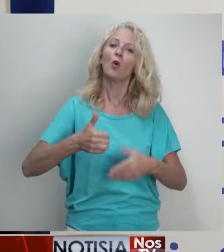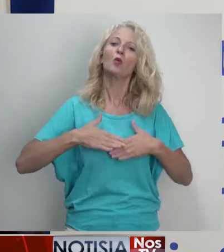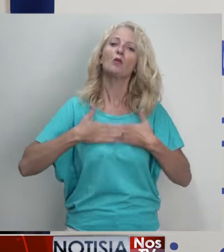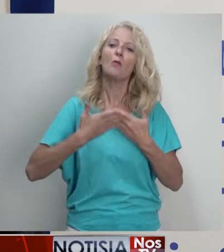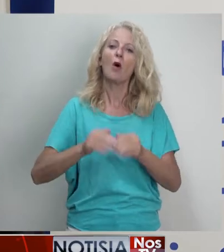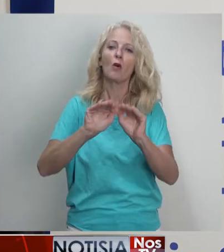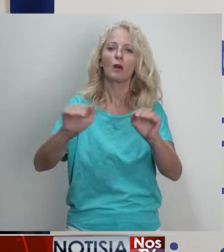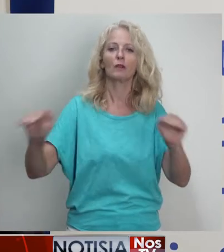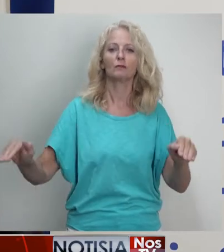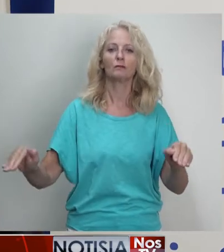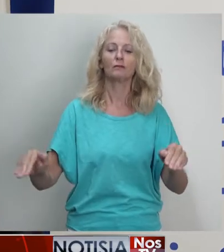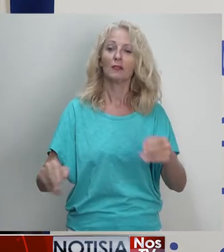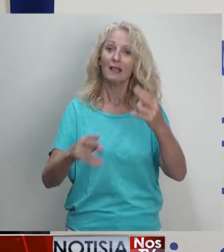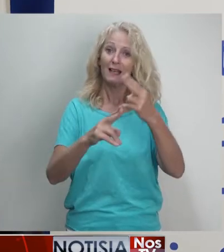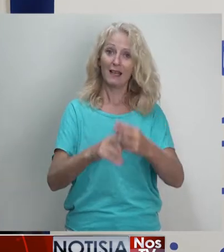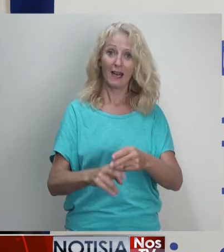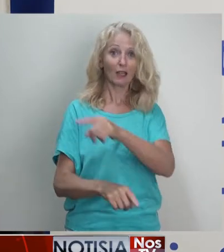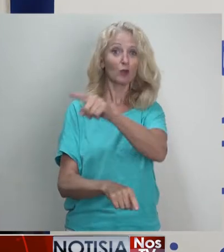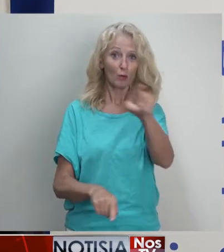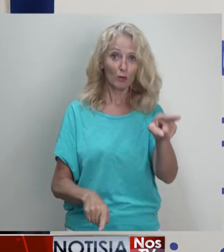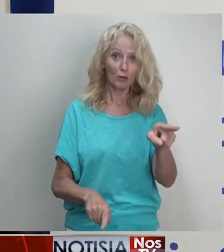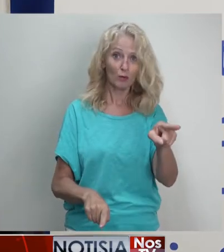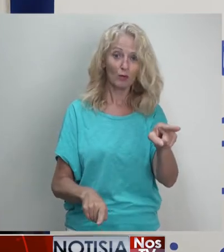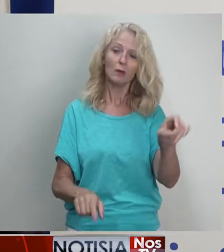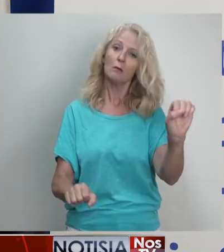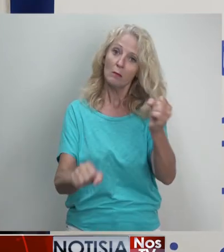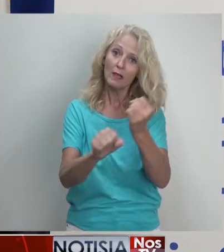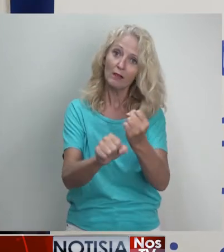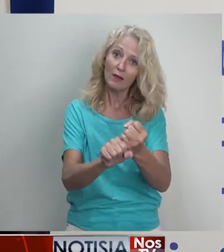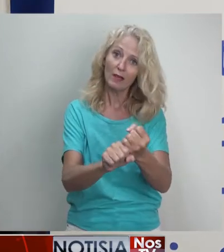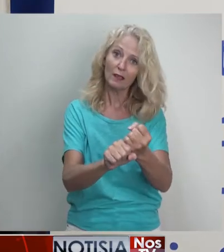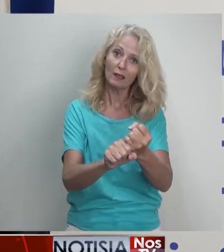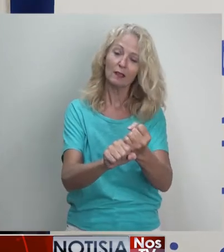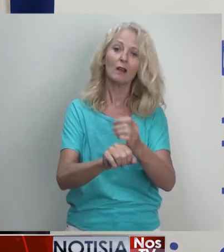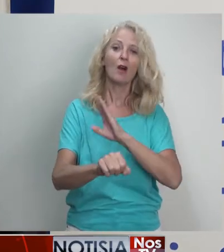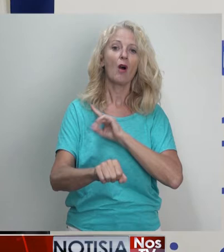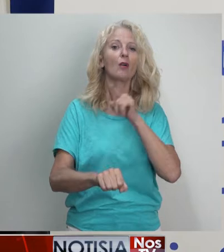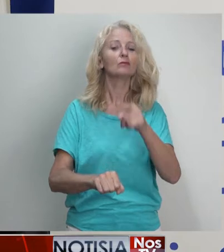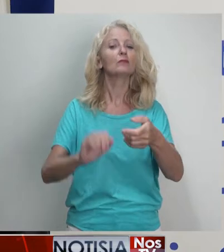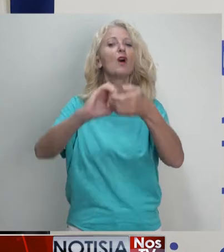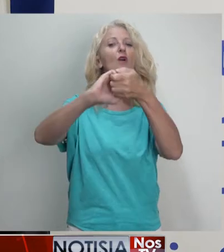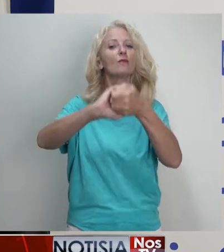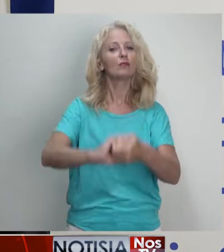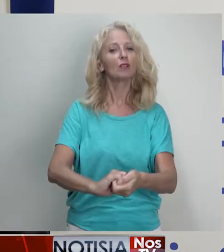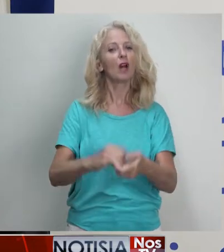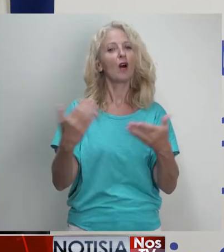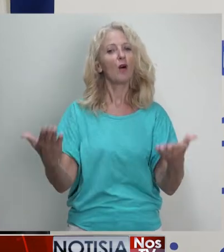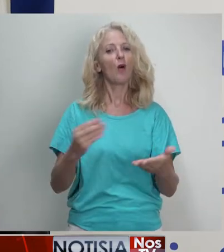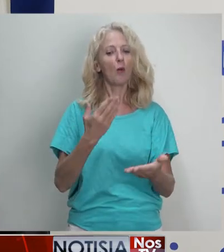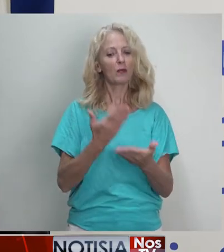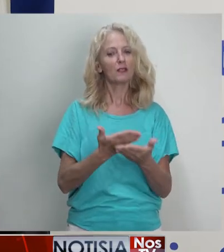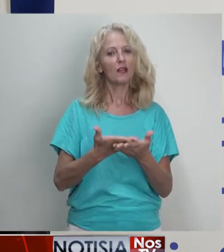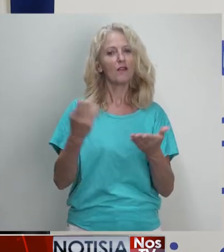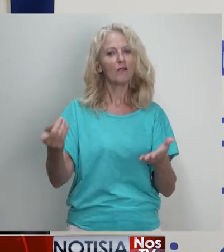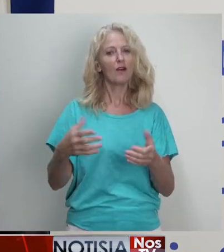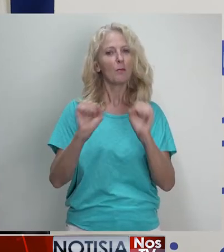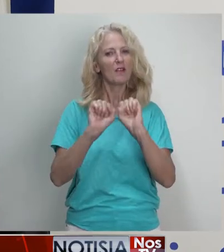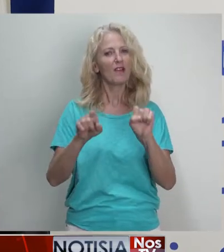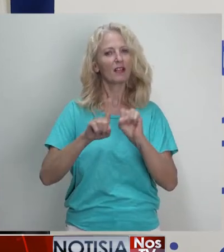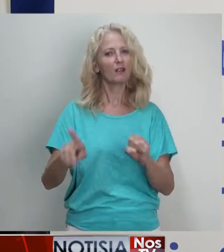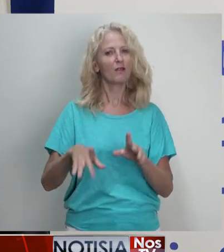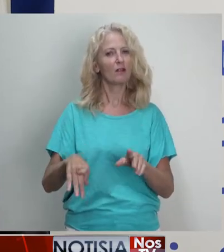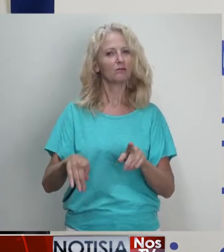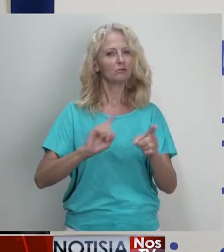situatie. Ik reken op u, op uw medewerking en het vertrouwen in het realiseren van de bevechten van